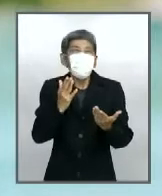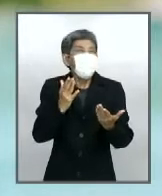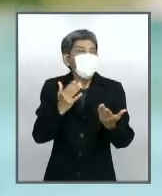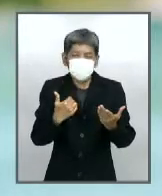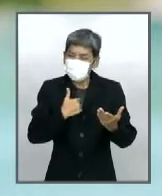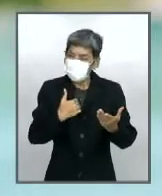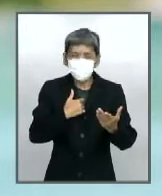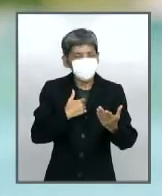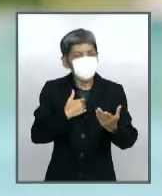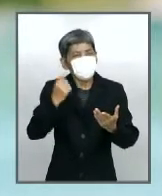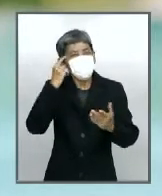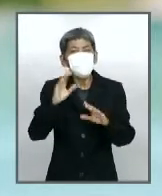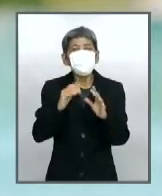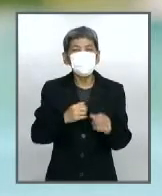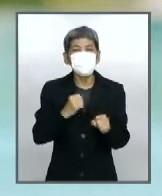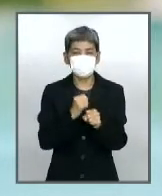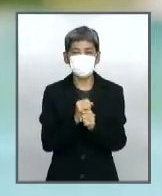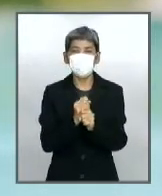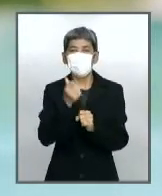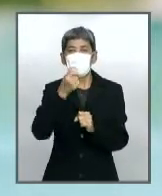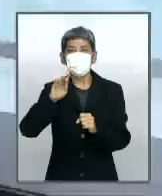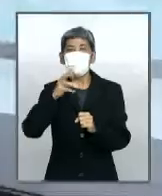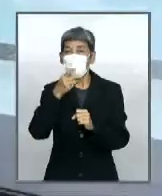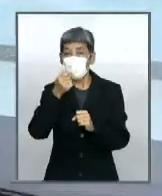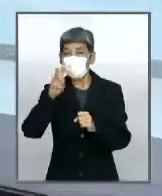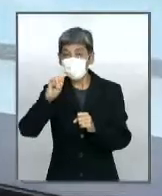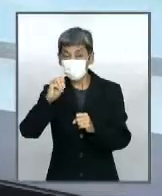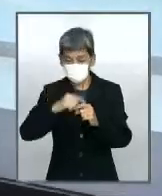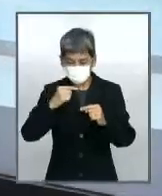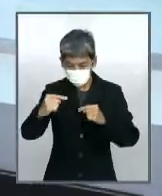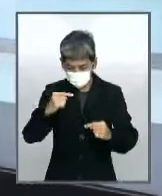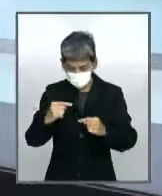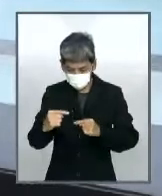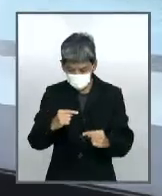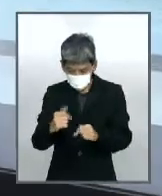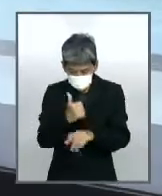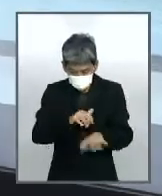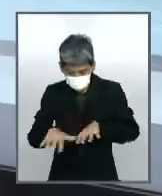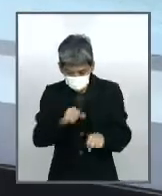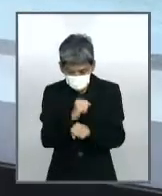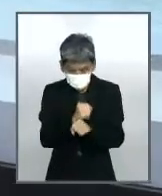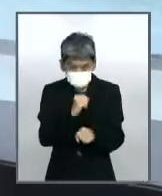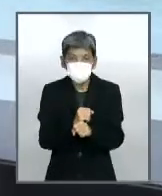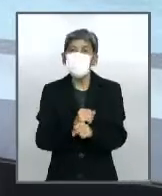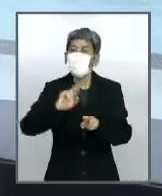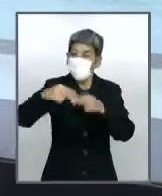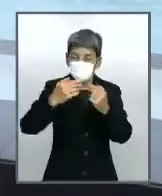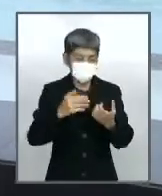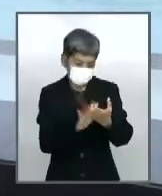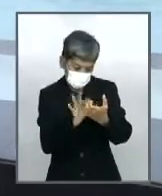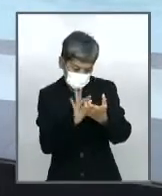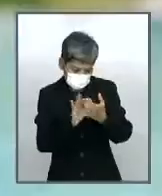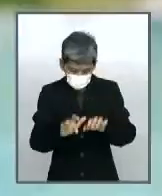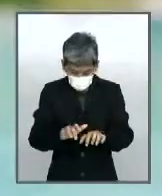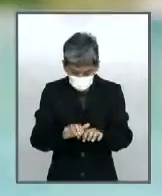นเรียกเป็นคำที่รู้จักง่ายๆก็คือเป็นแอดมินให้สินค้าตัวนึงค่ะก็จะทำงานออนไลน์คือในโทรศั